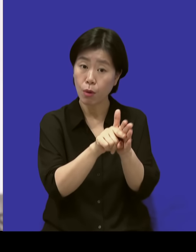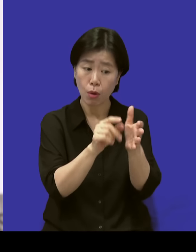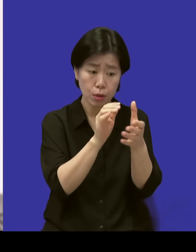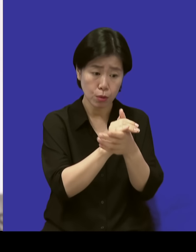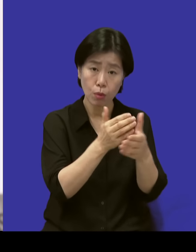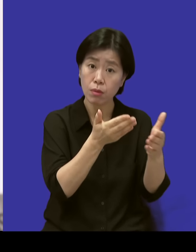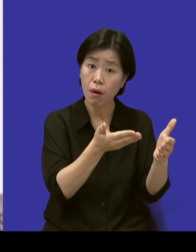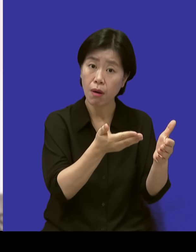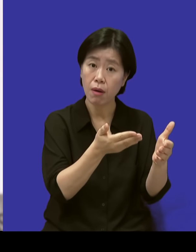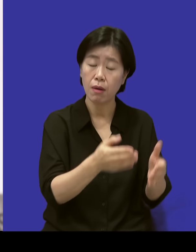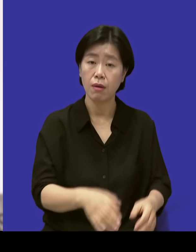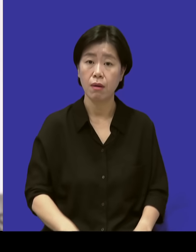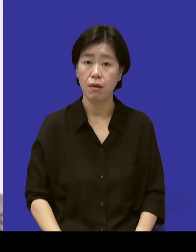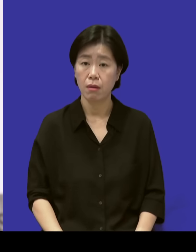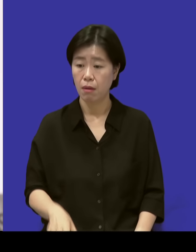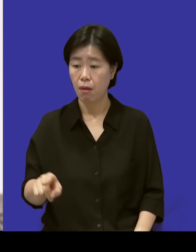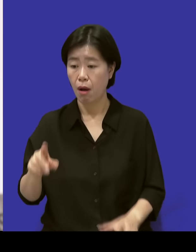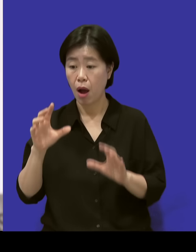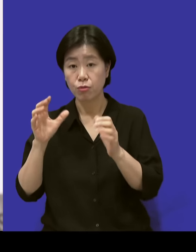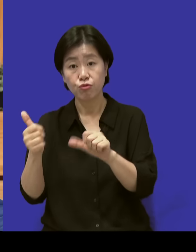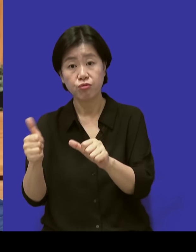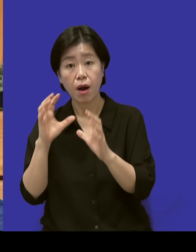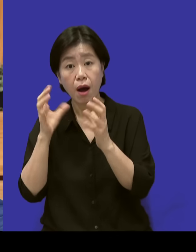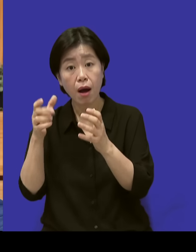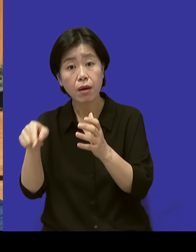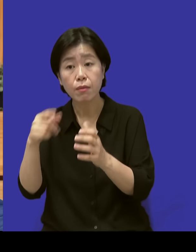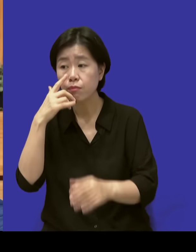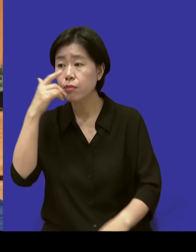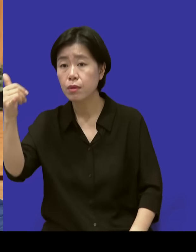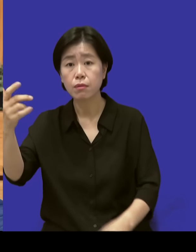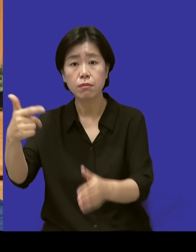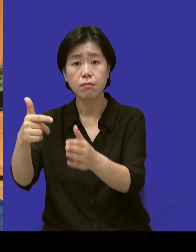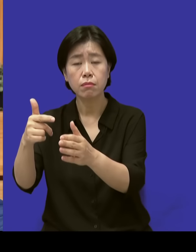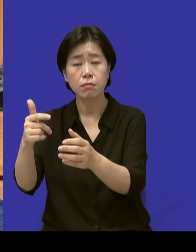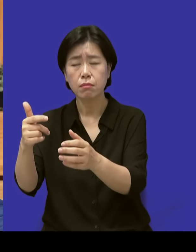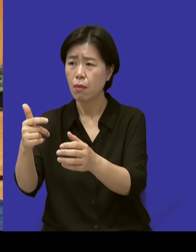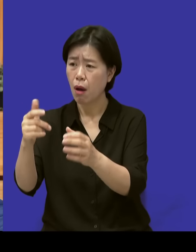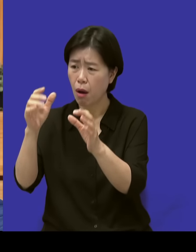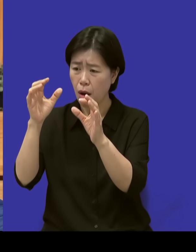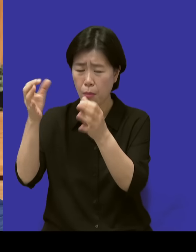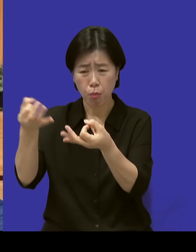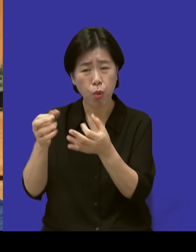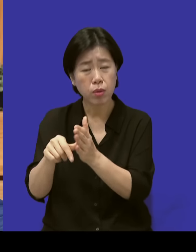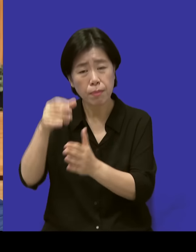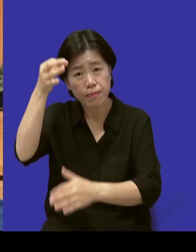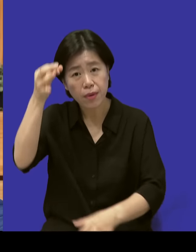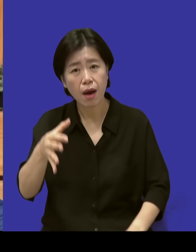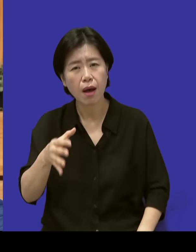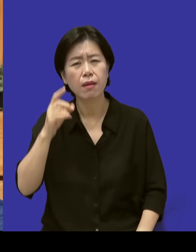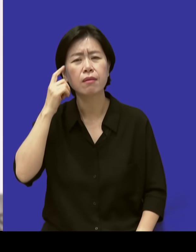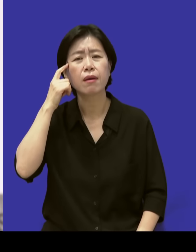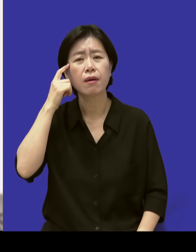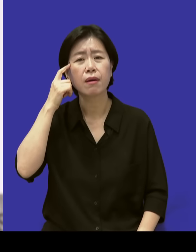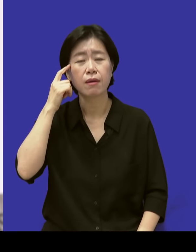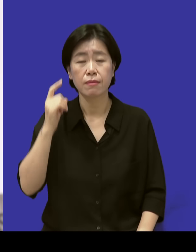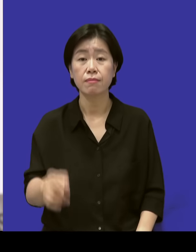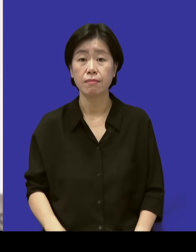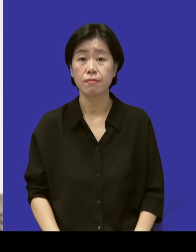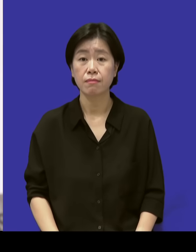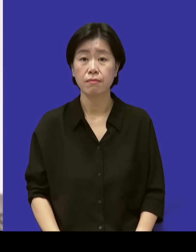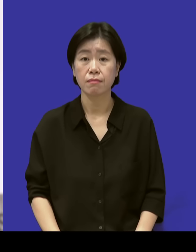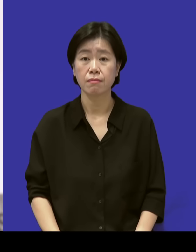게 이 아이의 부모님한테는 그러니까. 너무 죄스러운 거예요. 그래요, 그래요. 이 아이의 부모가